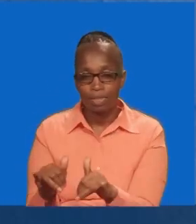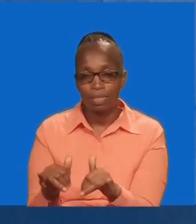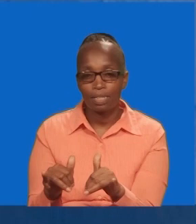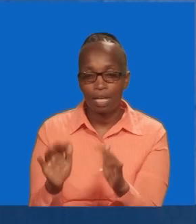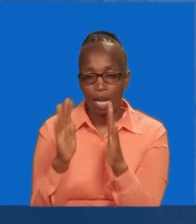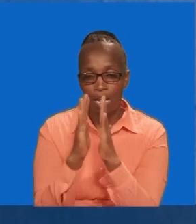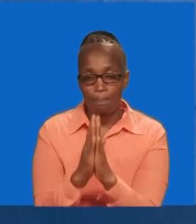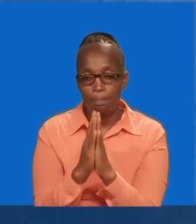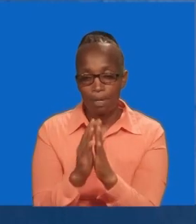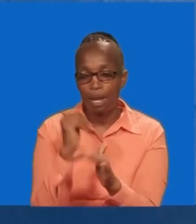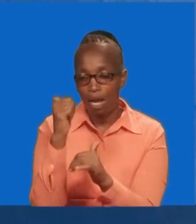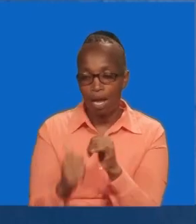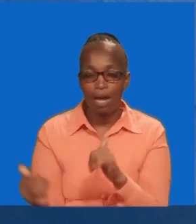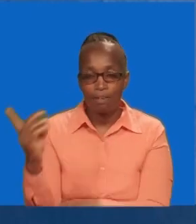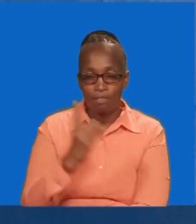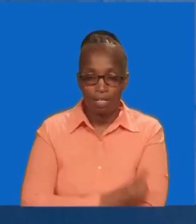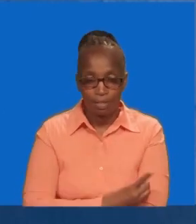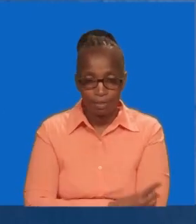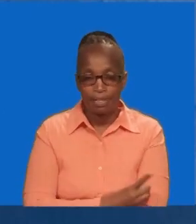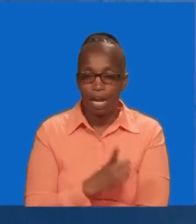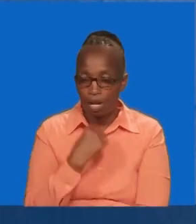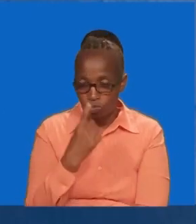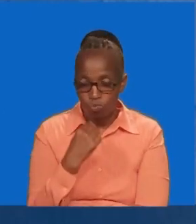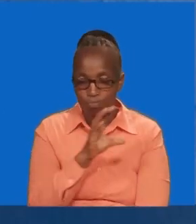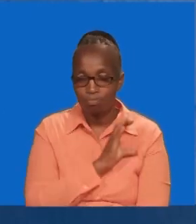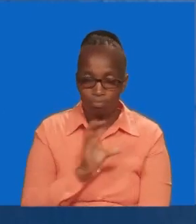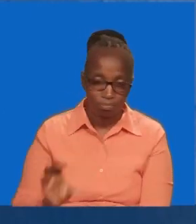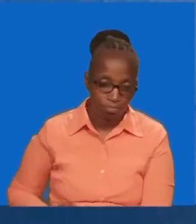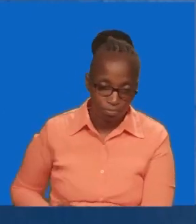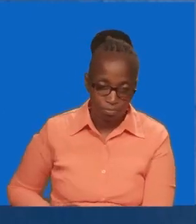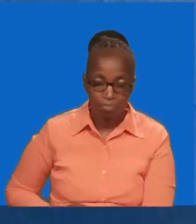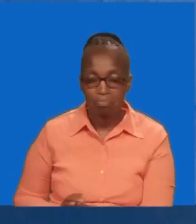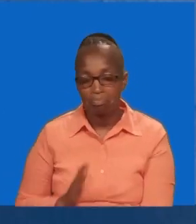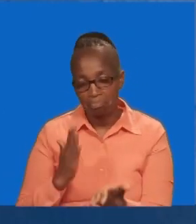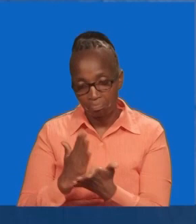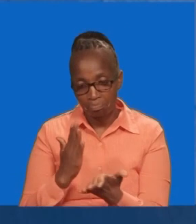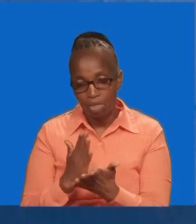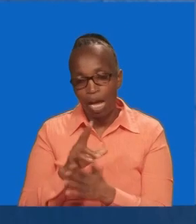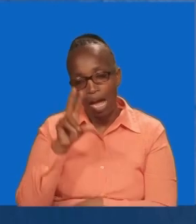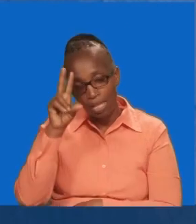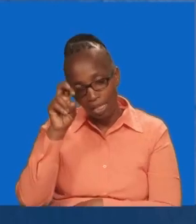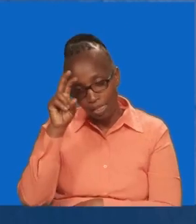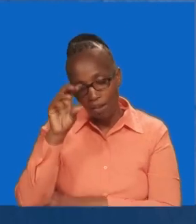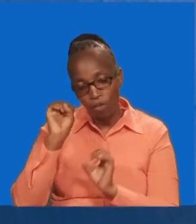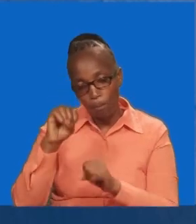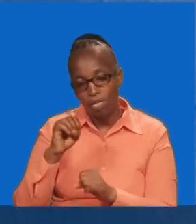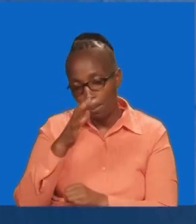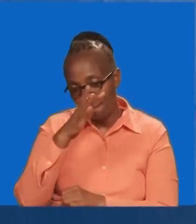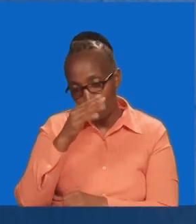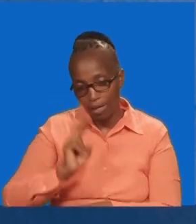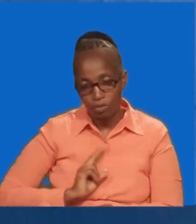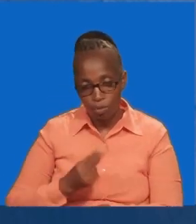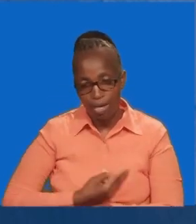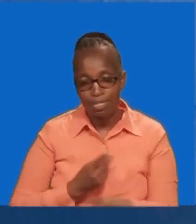kukaa katika maombi kila wakati kama Wakristo. Ni kweli kabisa shetani anaweza